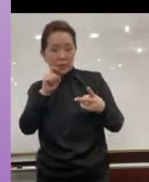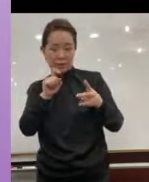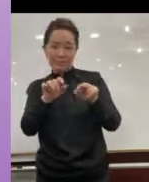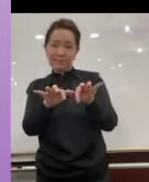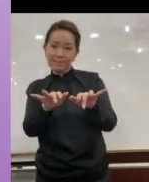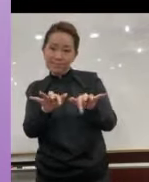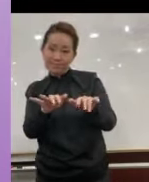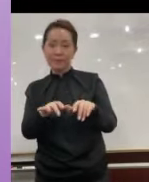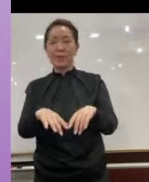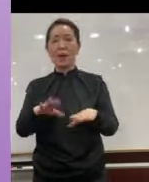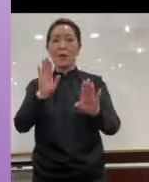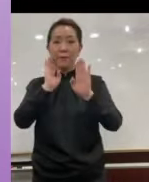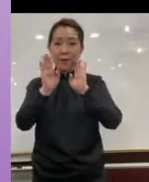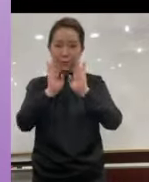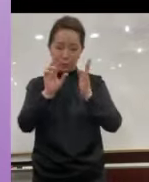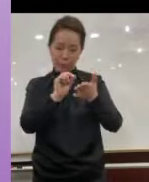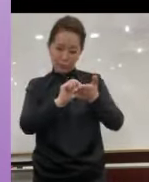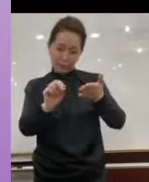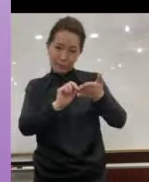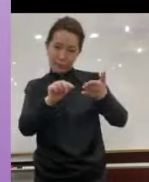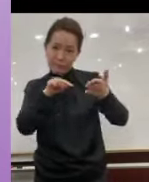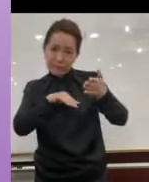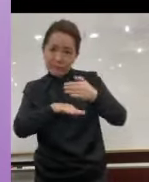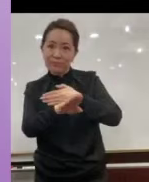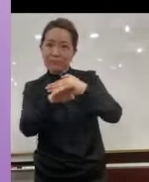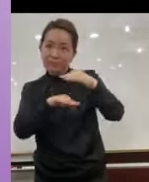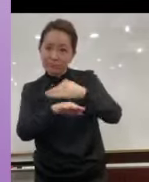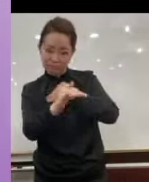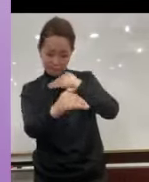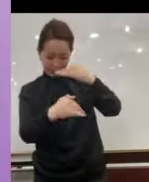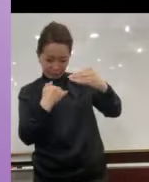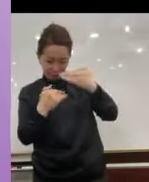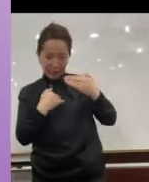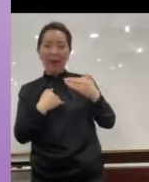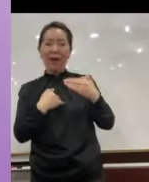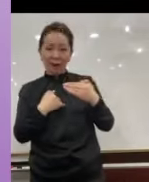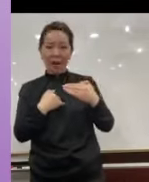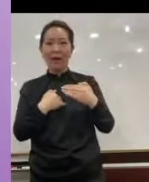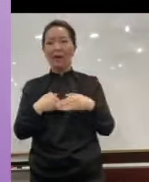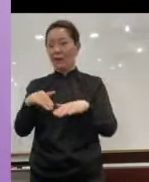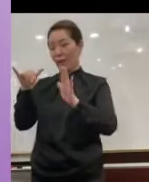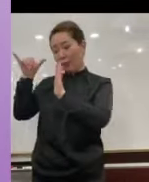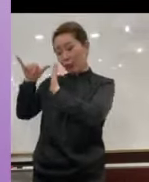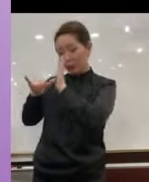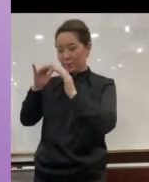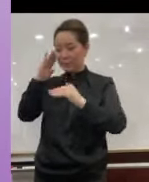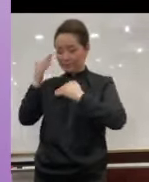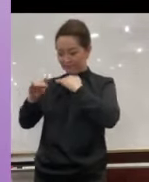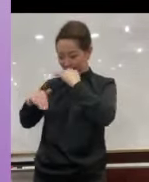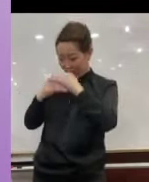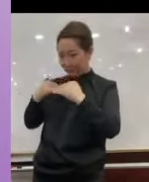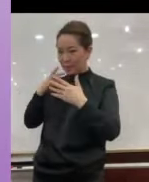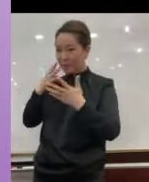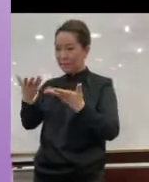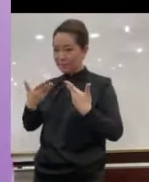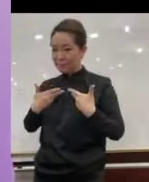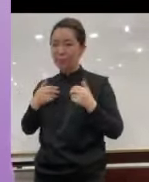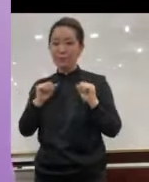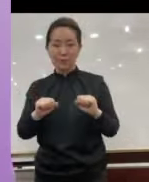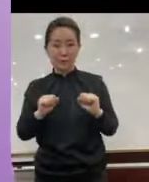юм уу? Эсвэл YouTube-ийн мөн коммент хэсэг дээр бичиж өөрсдийнхээ санал асуултыг бидэнд хүргэж